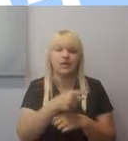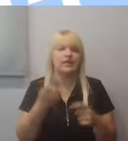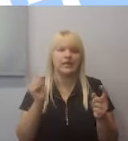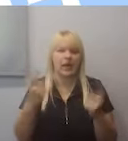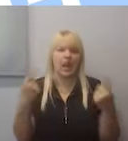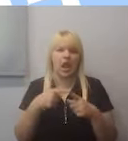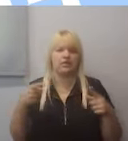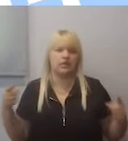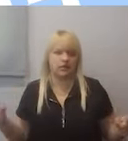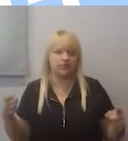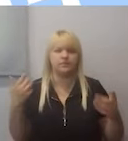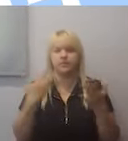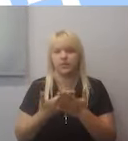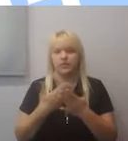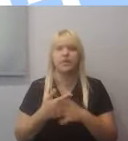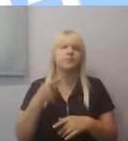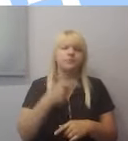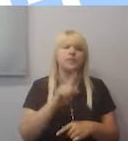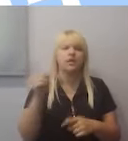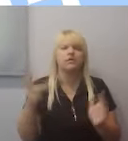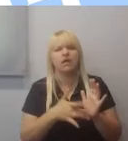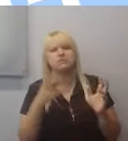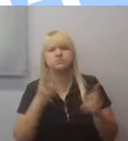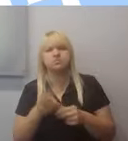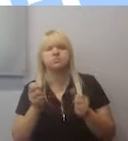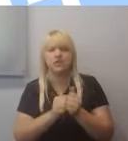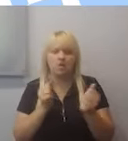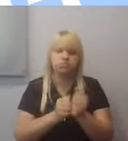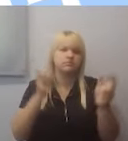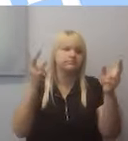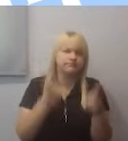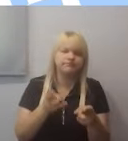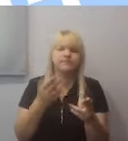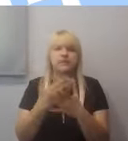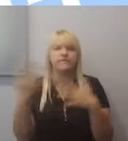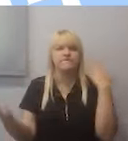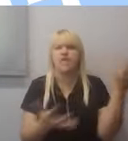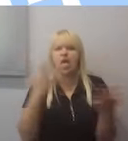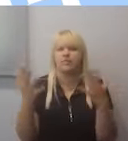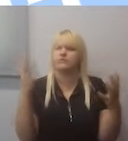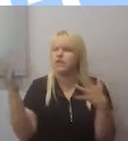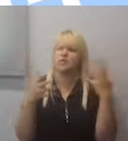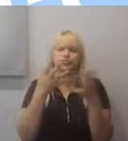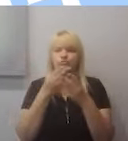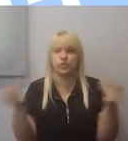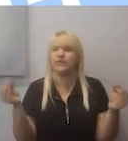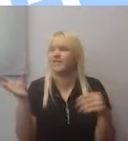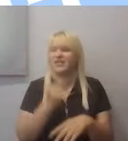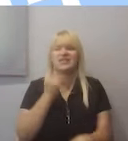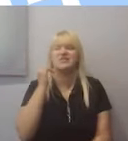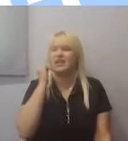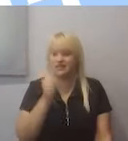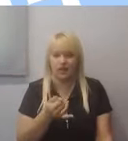ja tā ir kāda tehnogēna vai dabas katastrofa nu kā piemērs vētra pārgāja viss ir slikti bet viņa ir